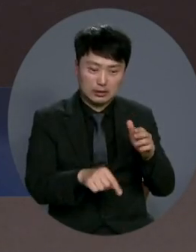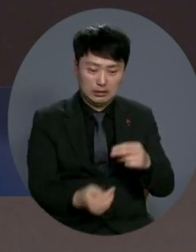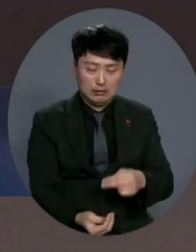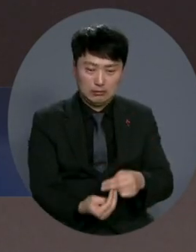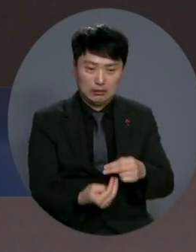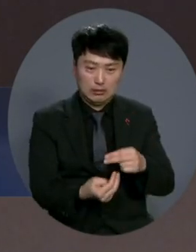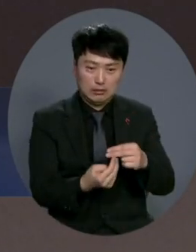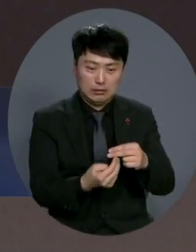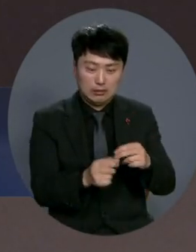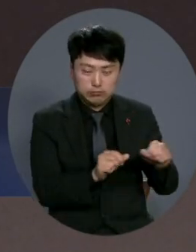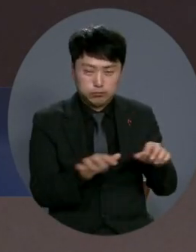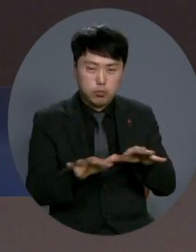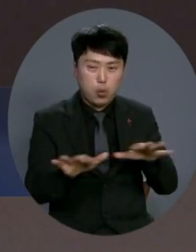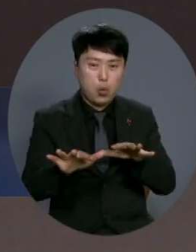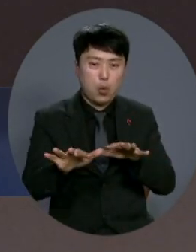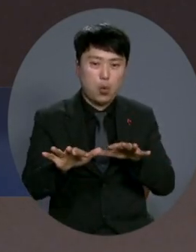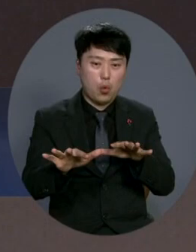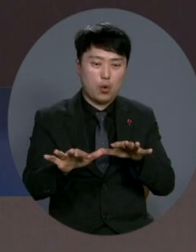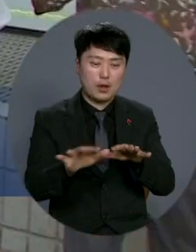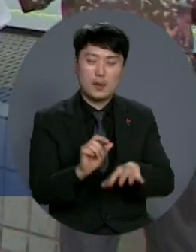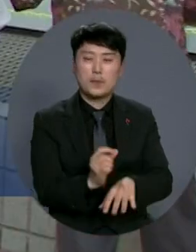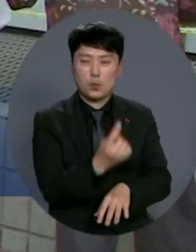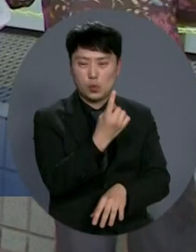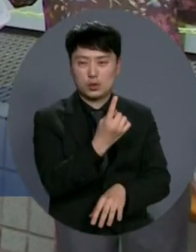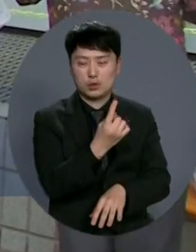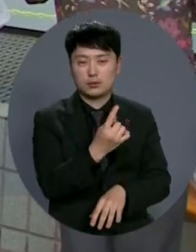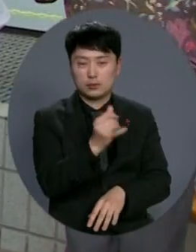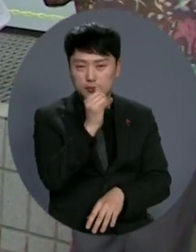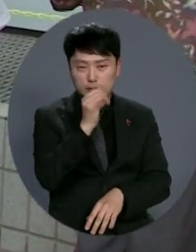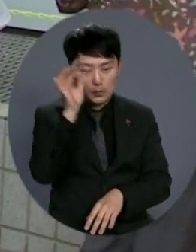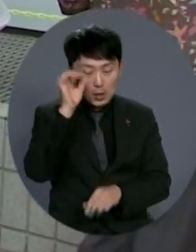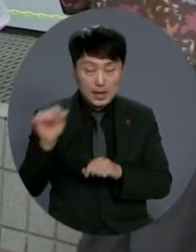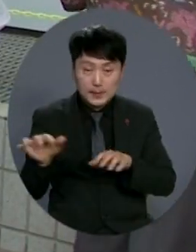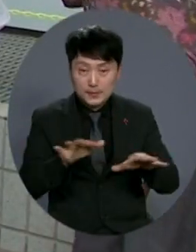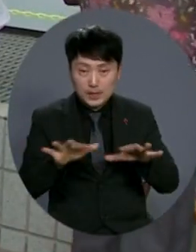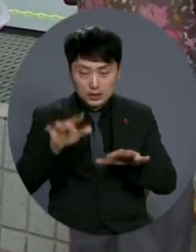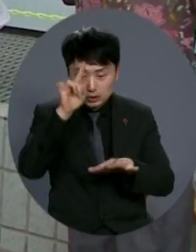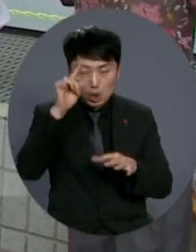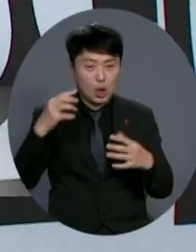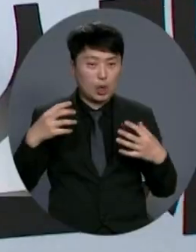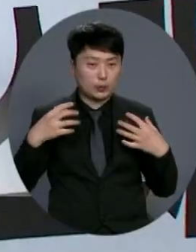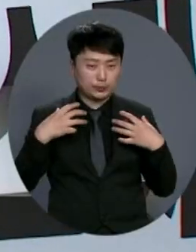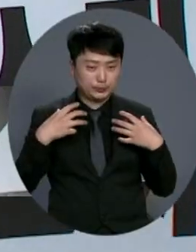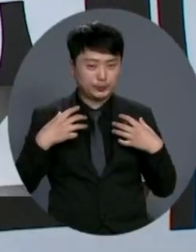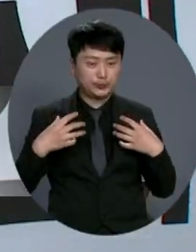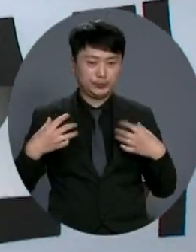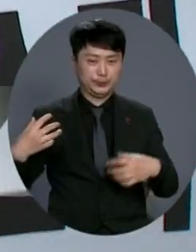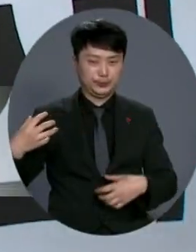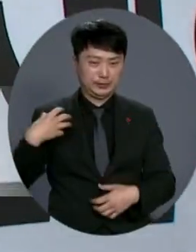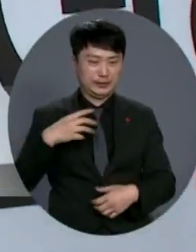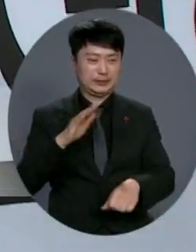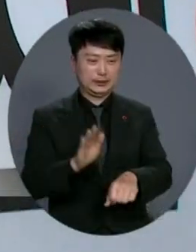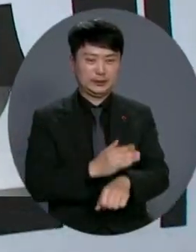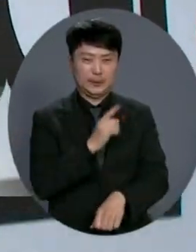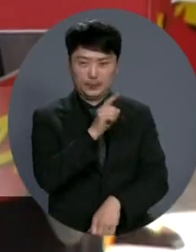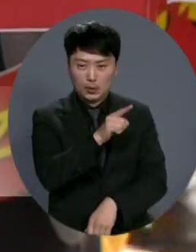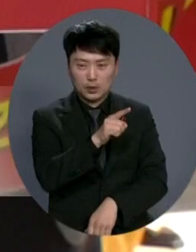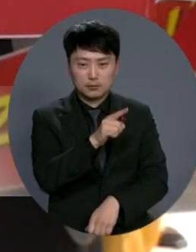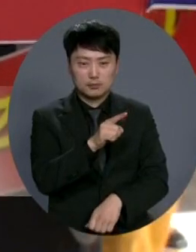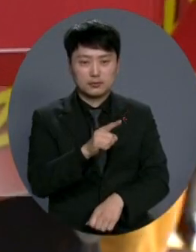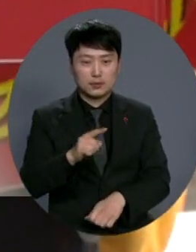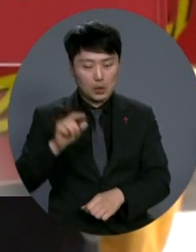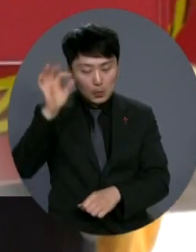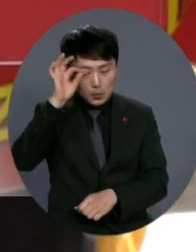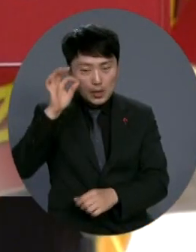누적되어 포항 지진이 촉발되었다. 포항 지진에 대한 정부의 책임이 공식 인정되자 포항 시민 1만